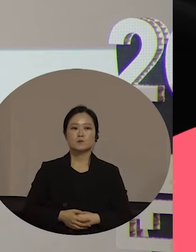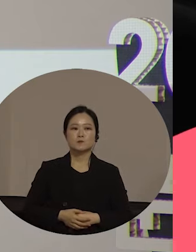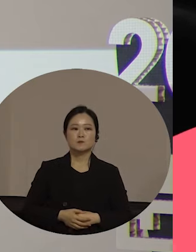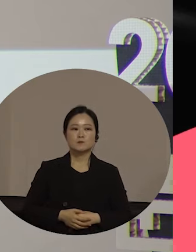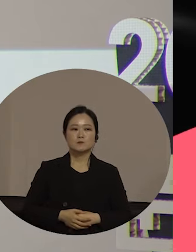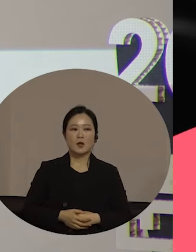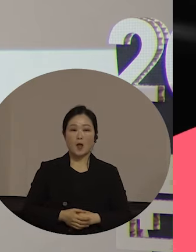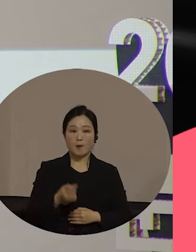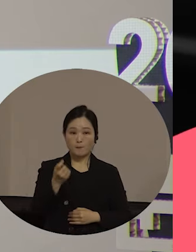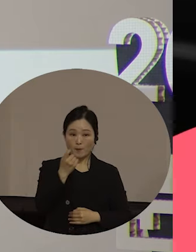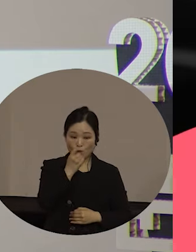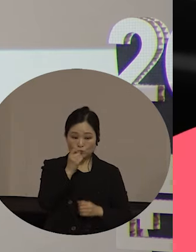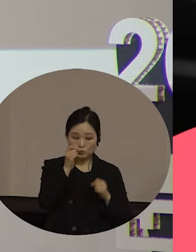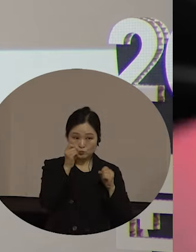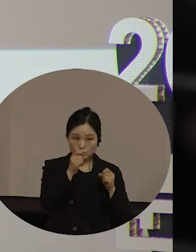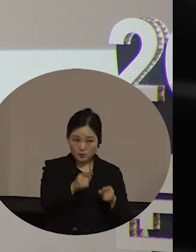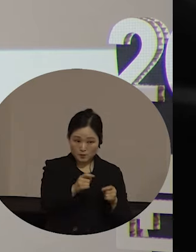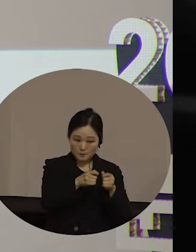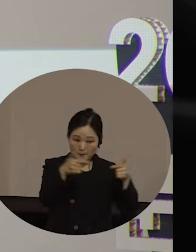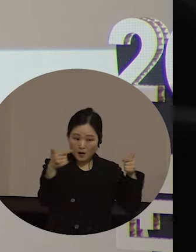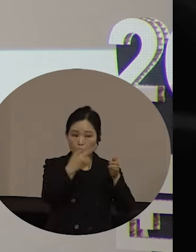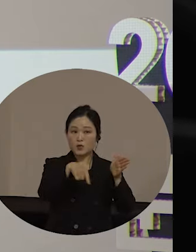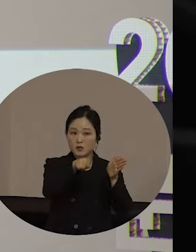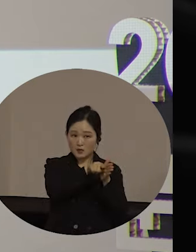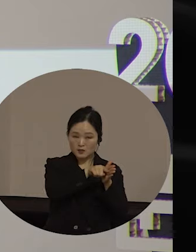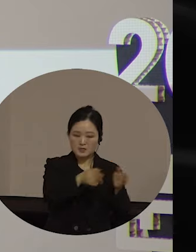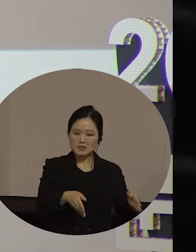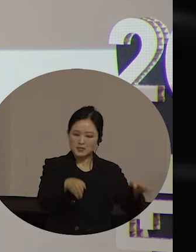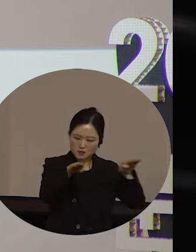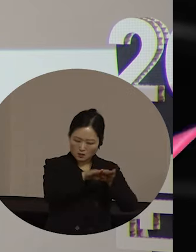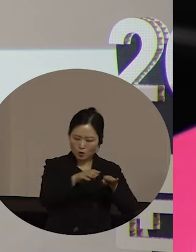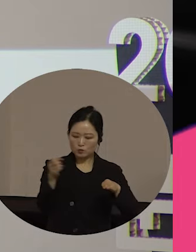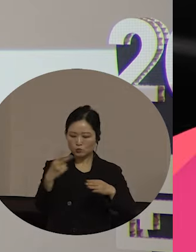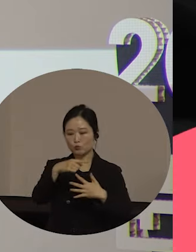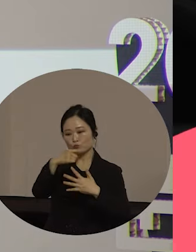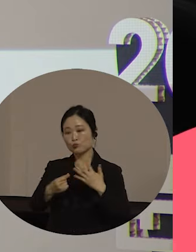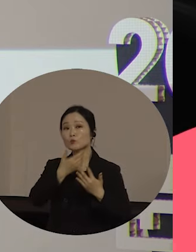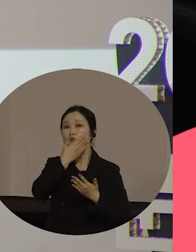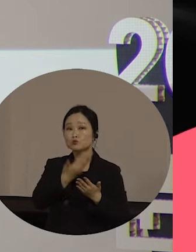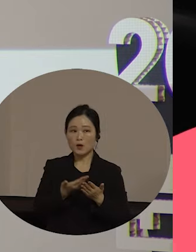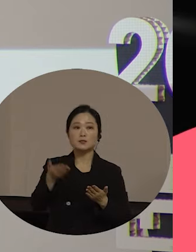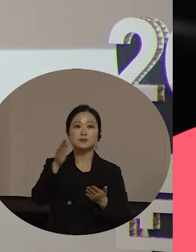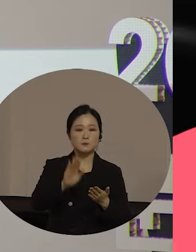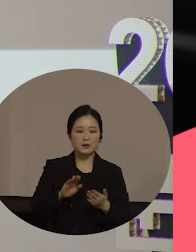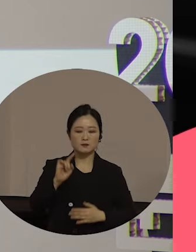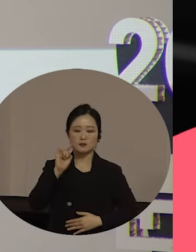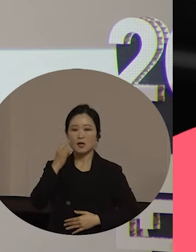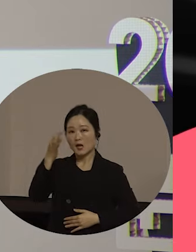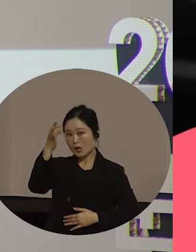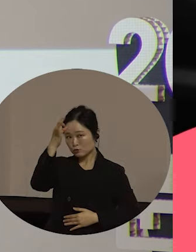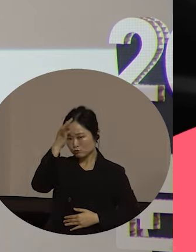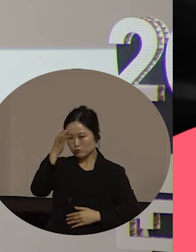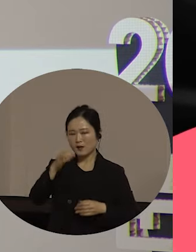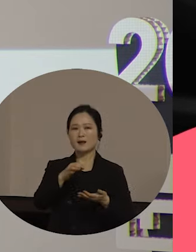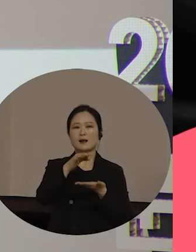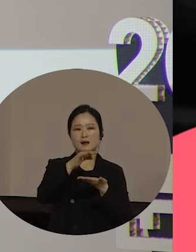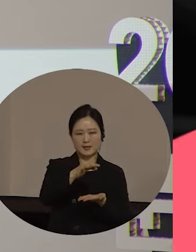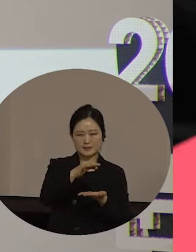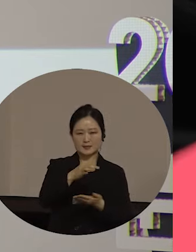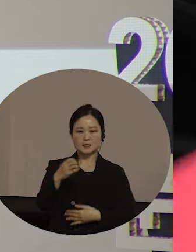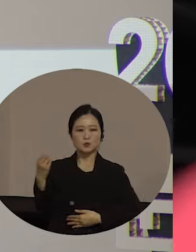접근성을 위한 그런 시설이나 그런 프로그램도 중요하지만 예술의 가치나 예술의 의미에 대해서 어떤 방식으로